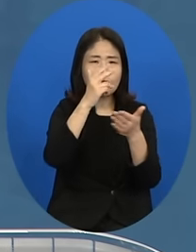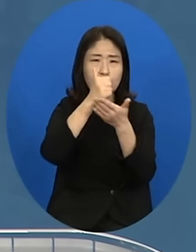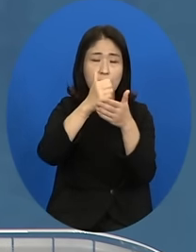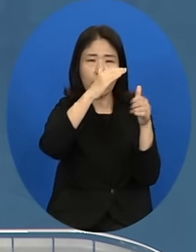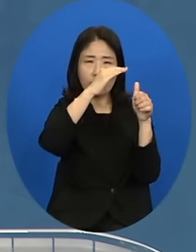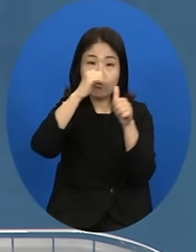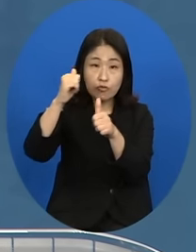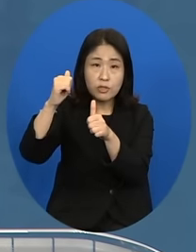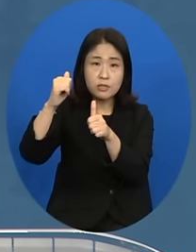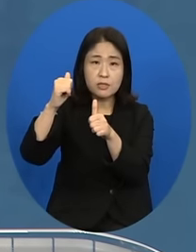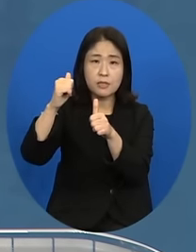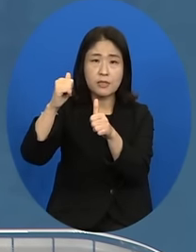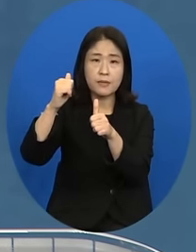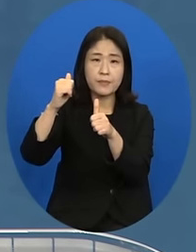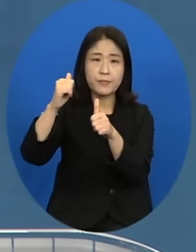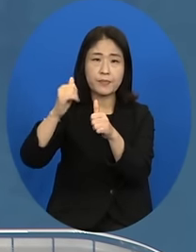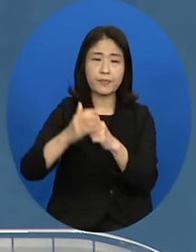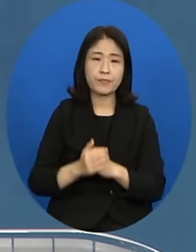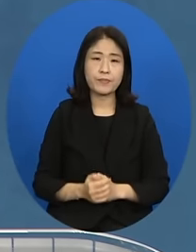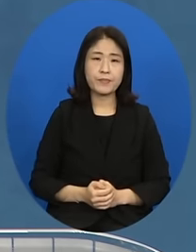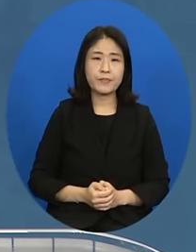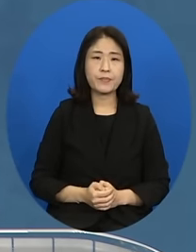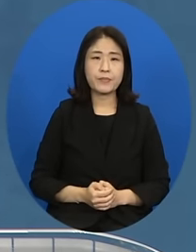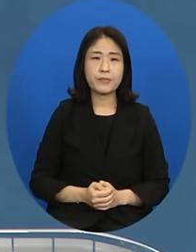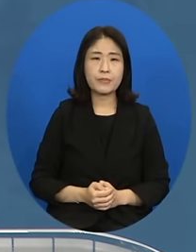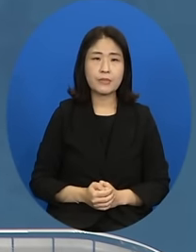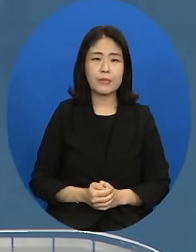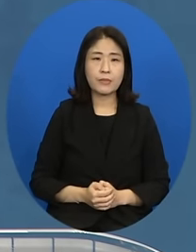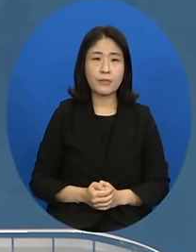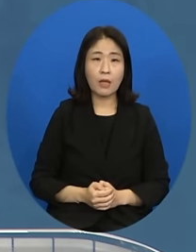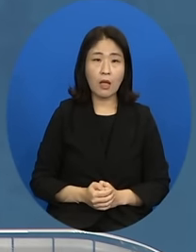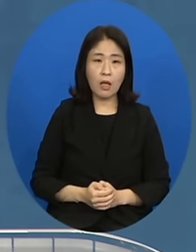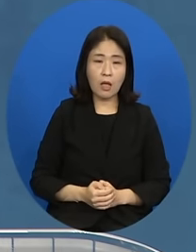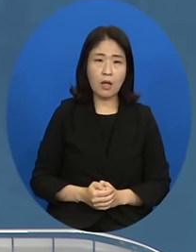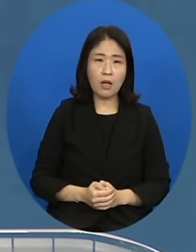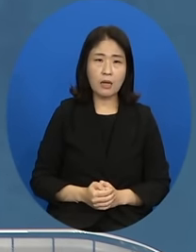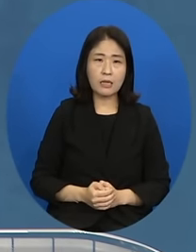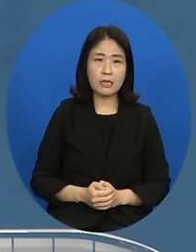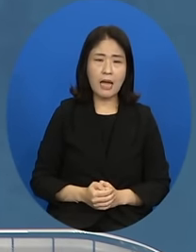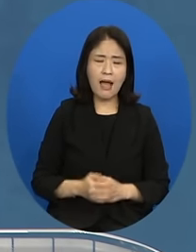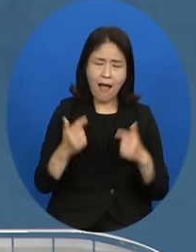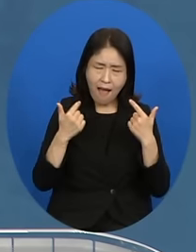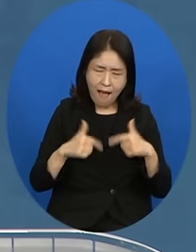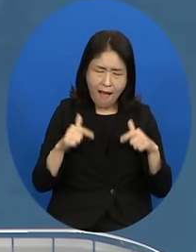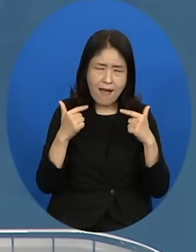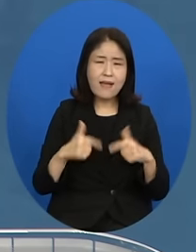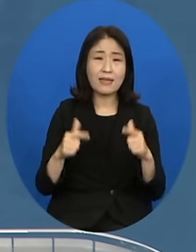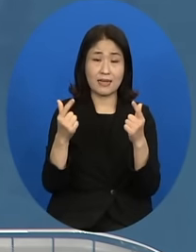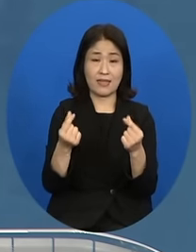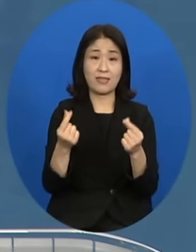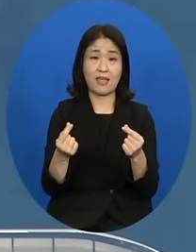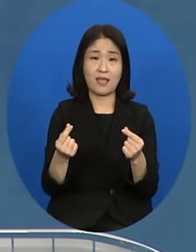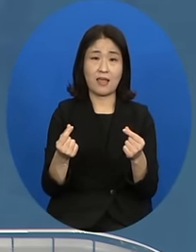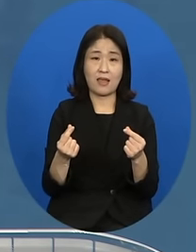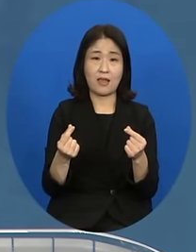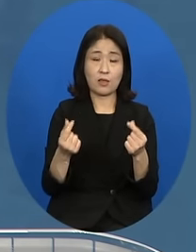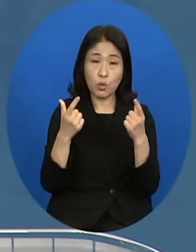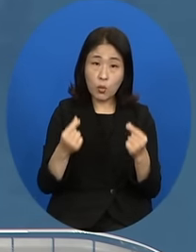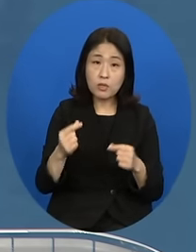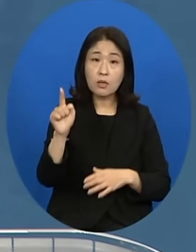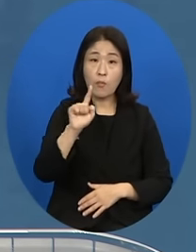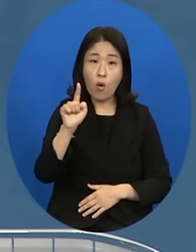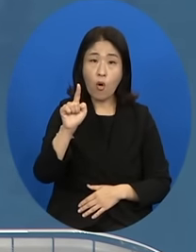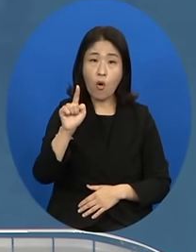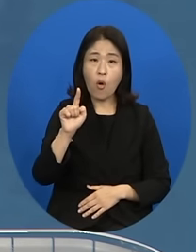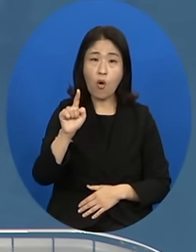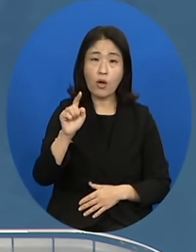부르심은 공생의 기간이나 승천 이후에나 똑같다는 것입니다. 무엇이 똑같은가? 이제